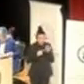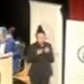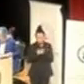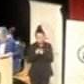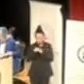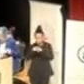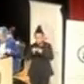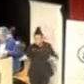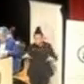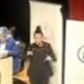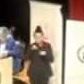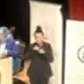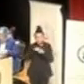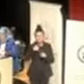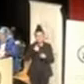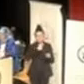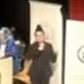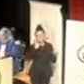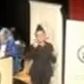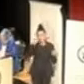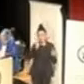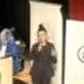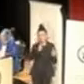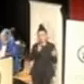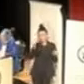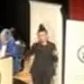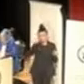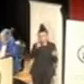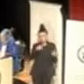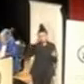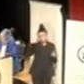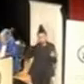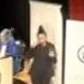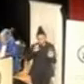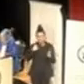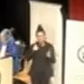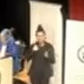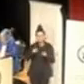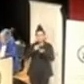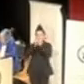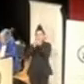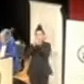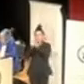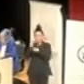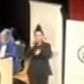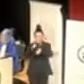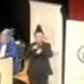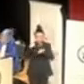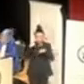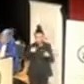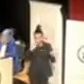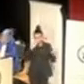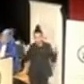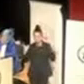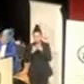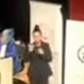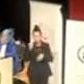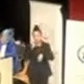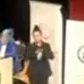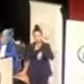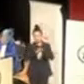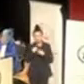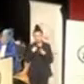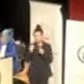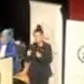kurumun öncelikleri arasında yapıldığını belirtmek istedim. Dijital çağ ayak uydurma noktasında oldukça yoğun bir çaba ve kurumsal hassasiyet